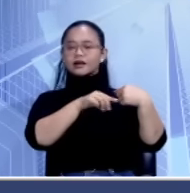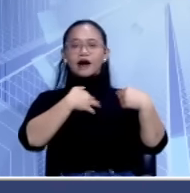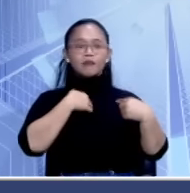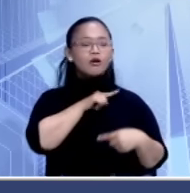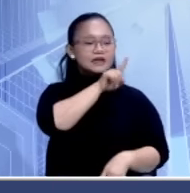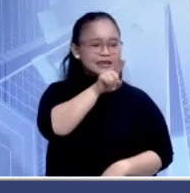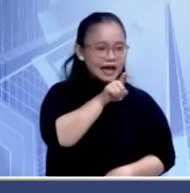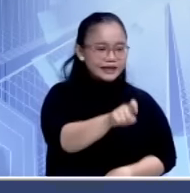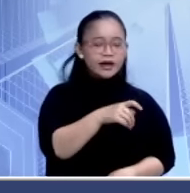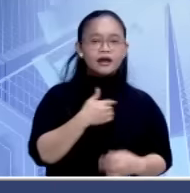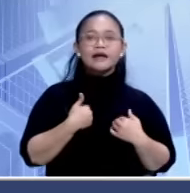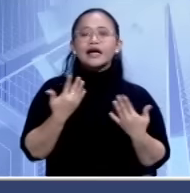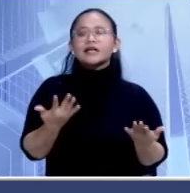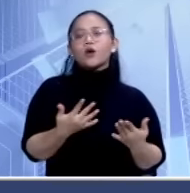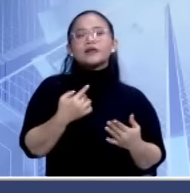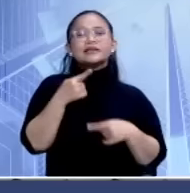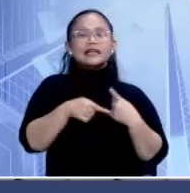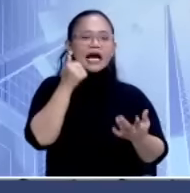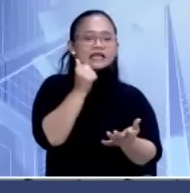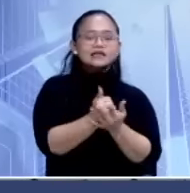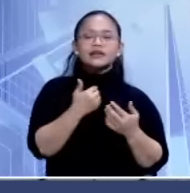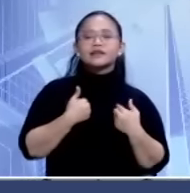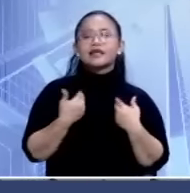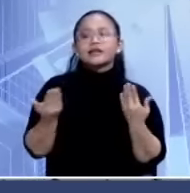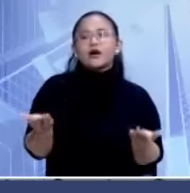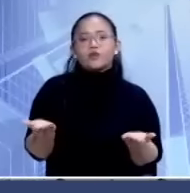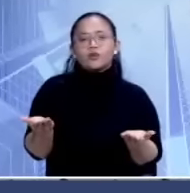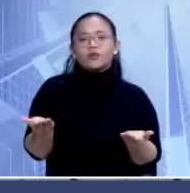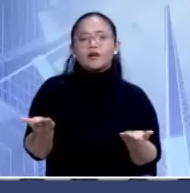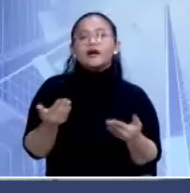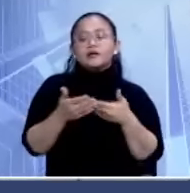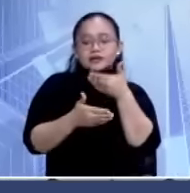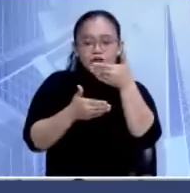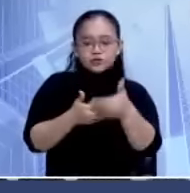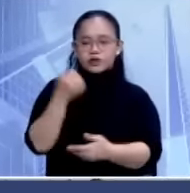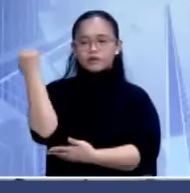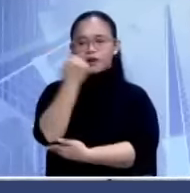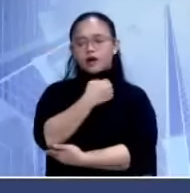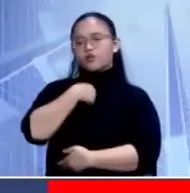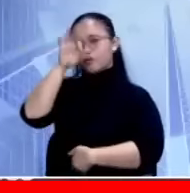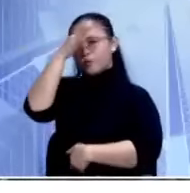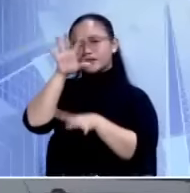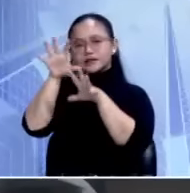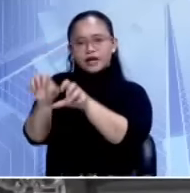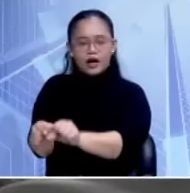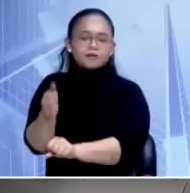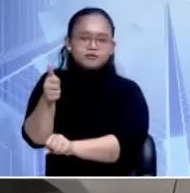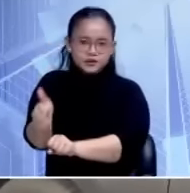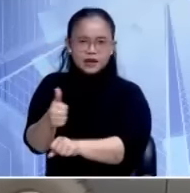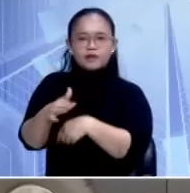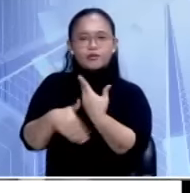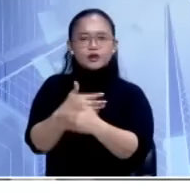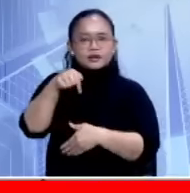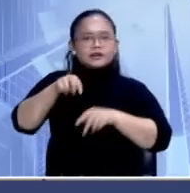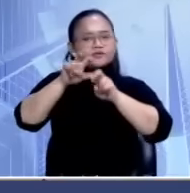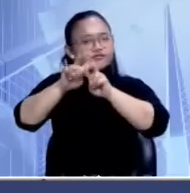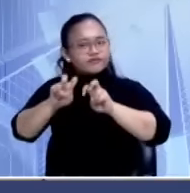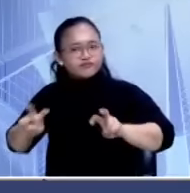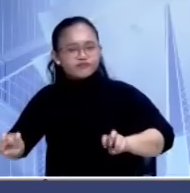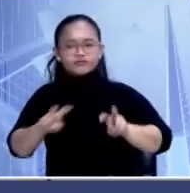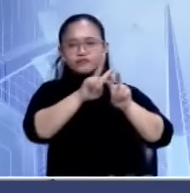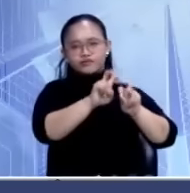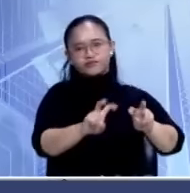Nah selebihnya saya tidak tahu lagi mas, cuma itu. Tak butuh waktu lama, pelaku ditangkap polisi dan kini masih dalam pemeriksaan intensif